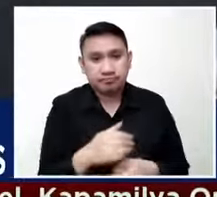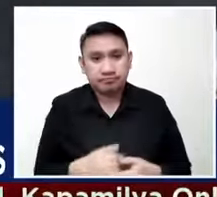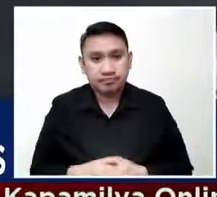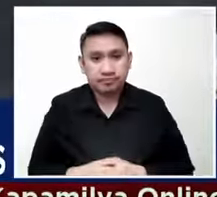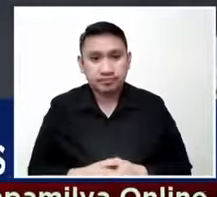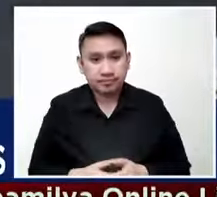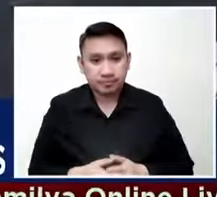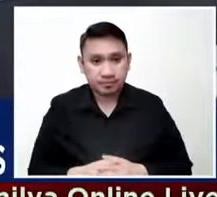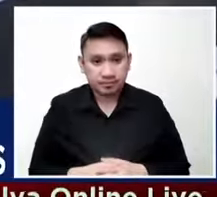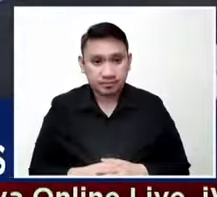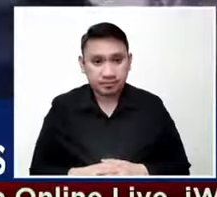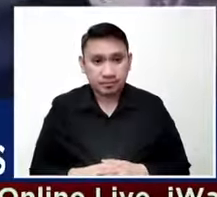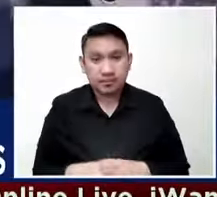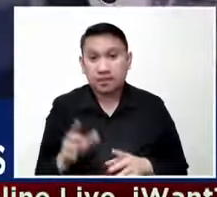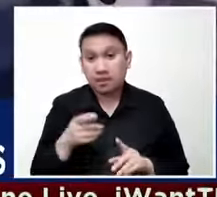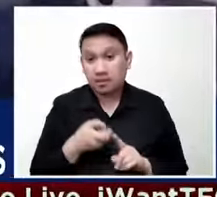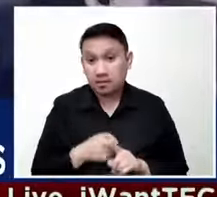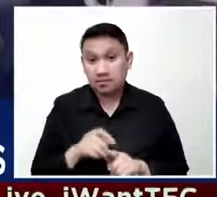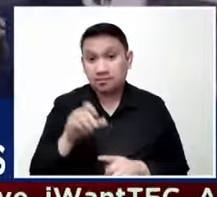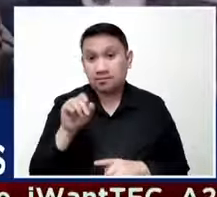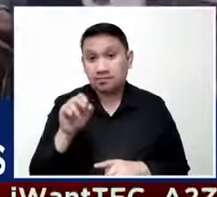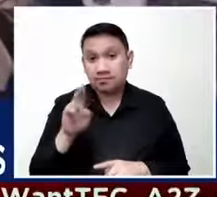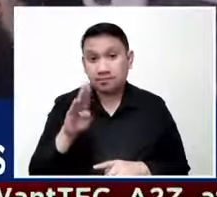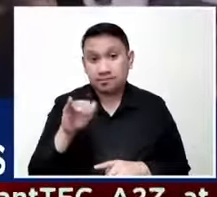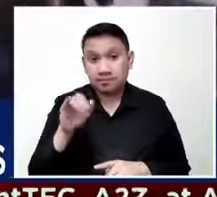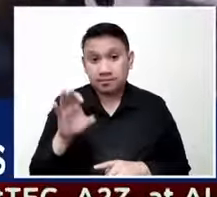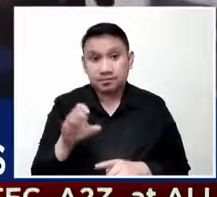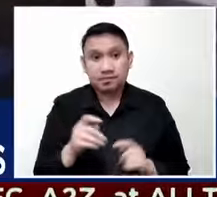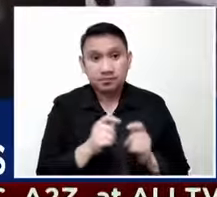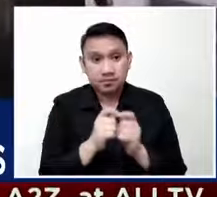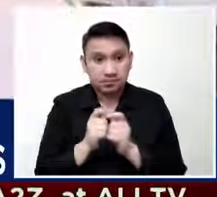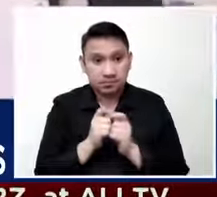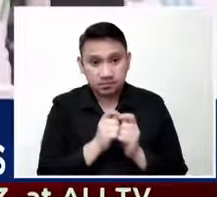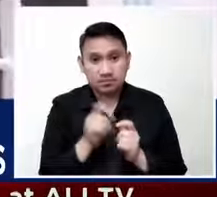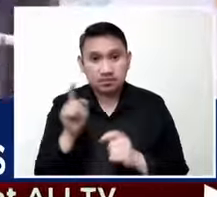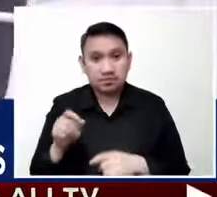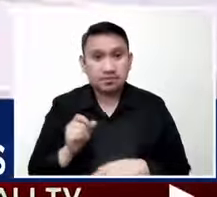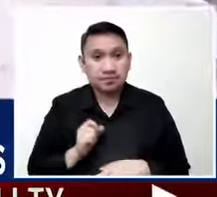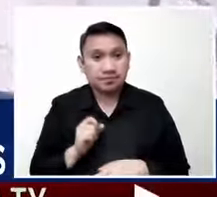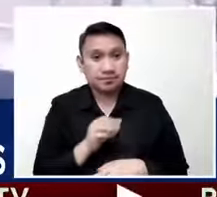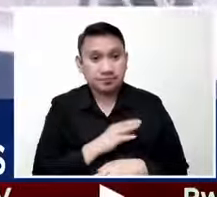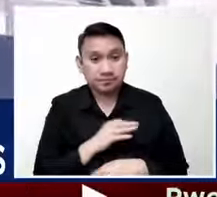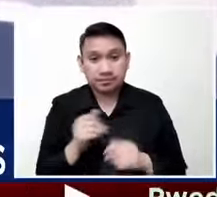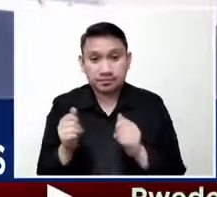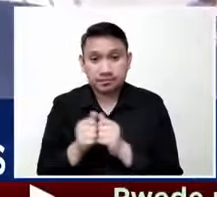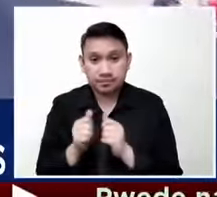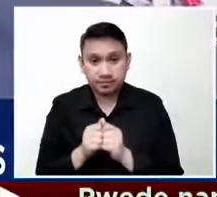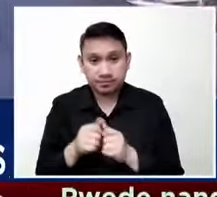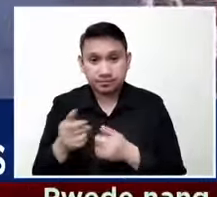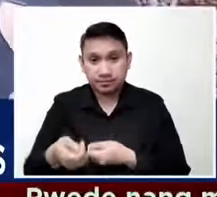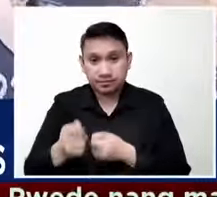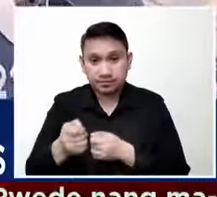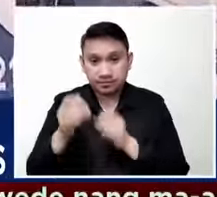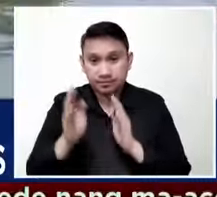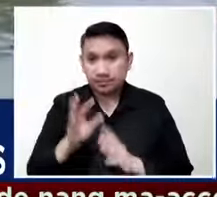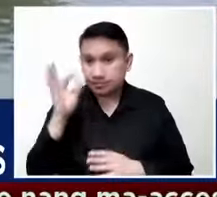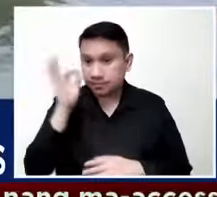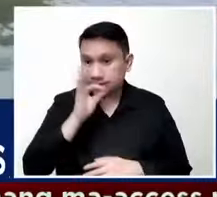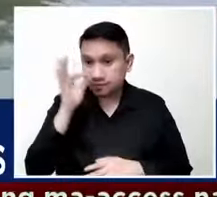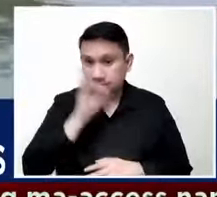Mula sa Subic, Zambales, sabay-sabay naglayag ang mga tauhan ng BFAR kasama ang mga mangingisdang Pilipino